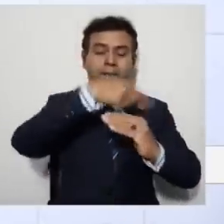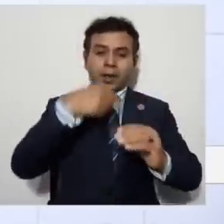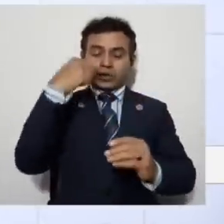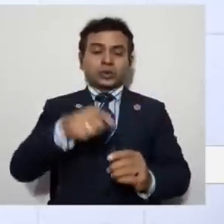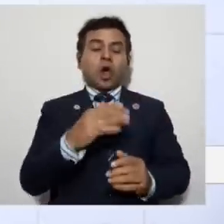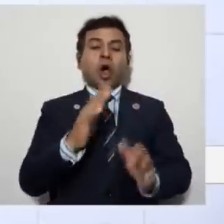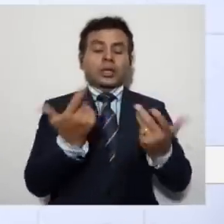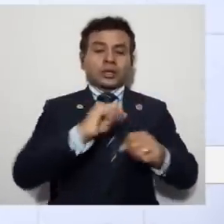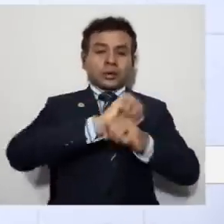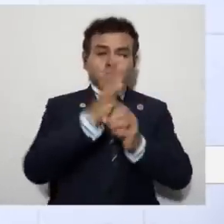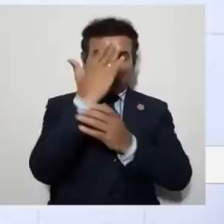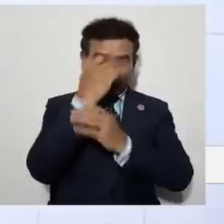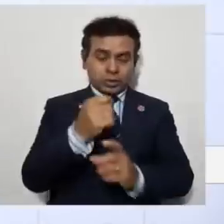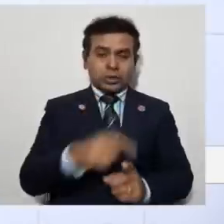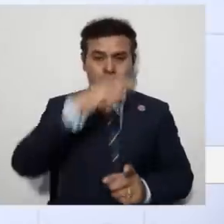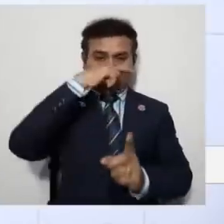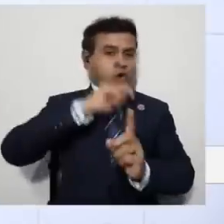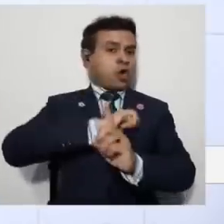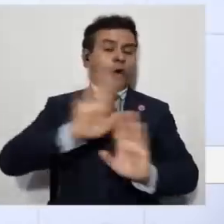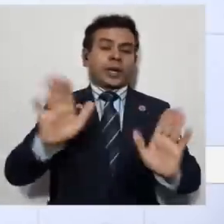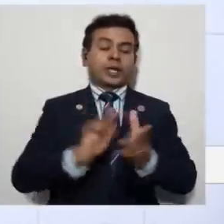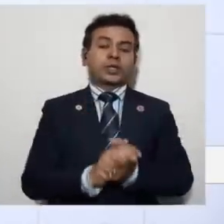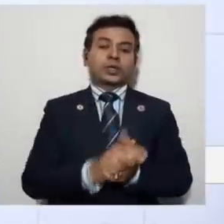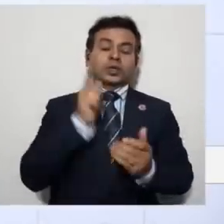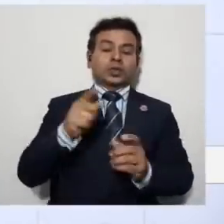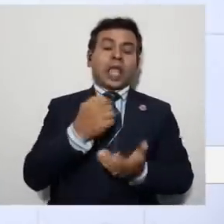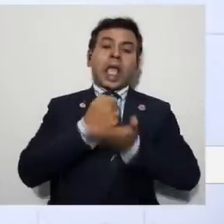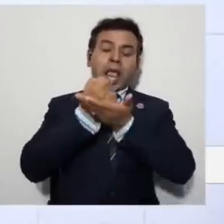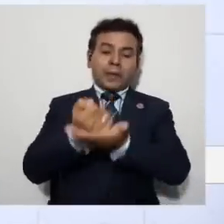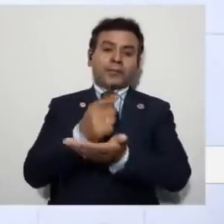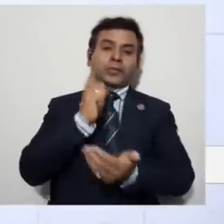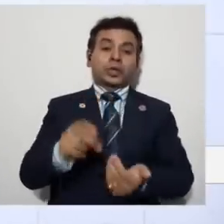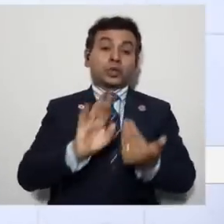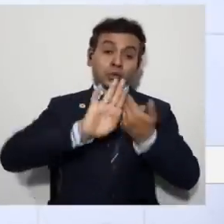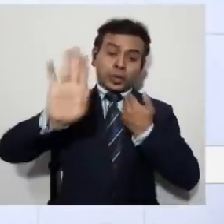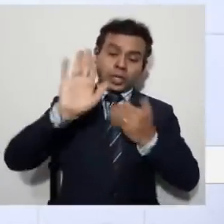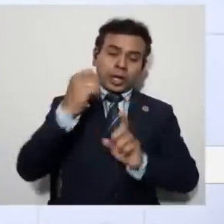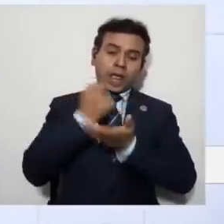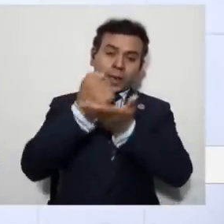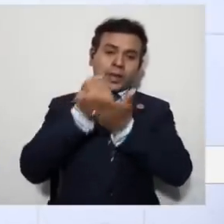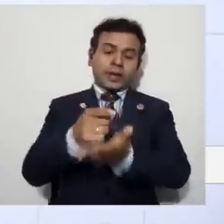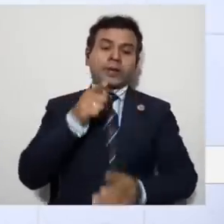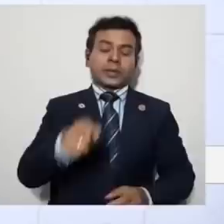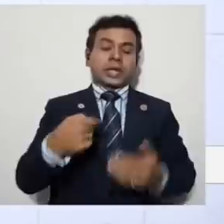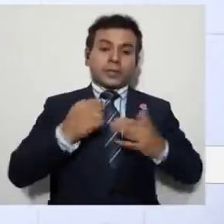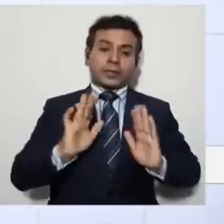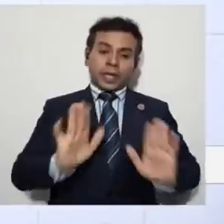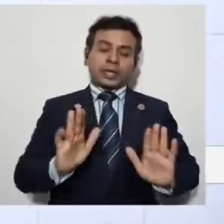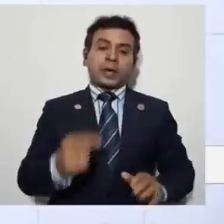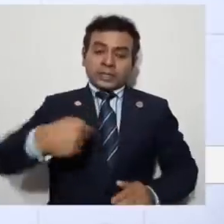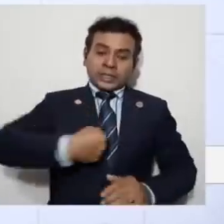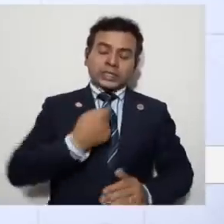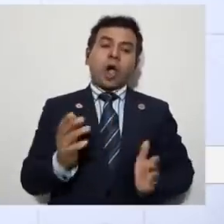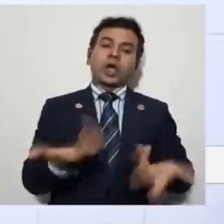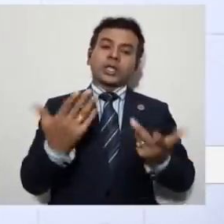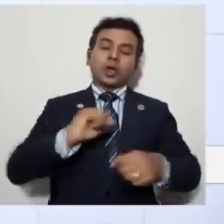করবেন না, কারণ যে কেন আমরা প্রত্যেক দিনই দেখছি যে আমাদের আক্রান্তের সংখ্যা বেড়ে যাচ্ছে, আমরা যদি এই সাবধানতাগুলো না মানি তাহলে আমরা যে